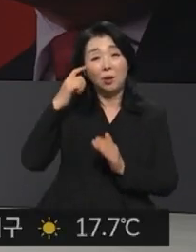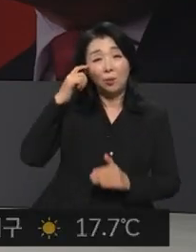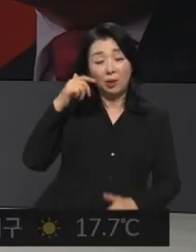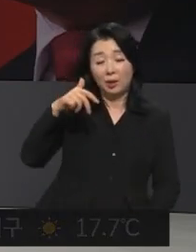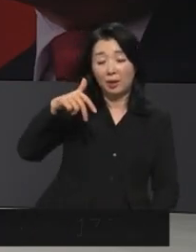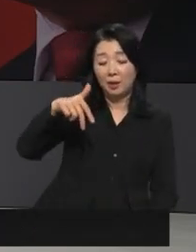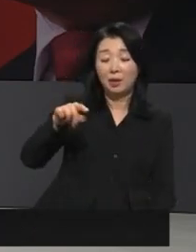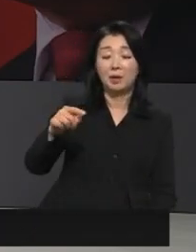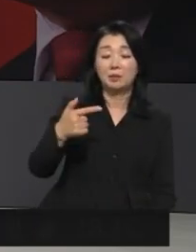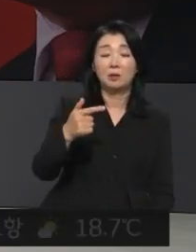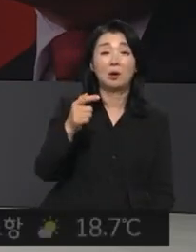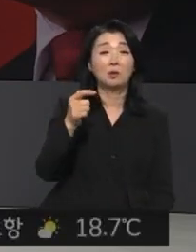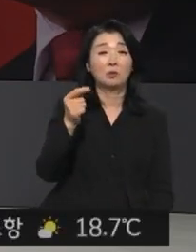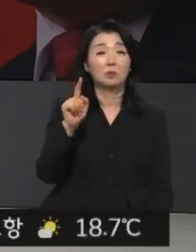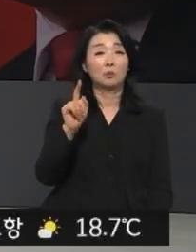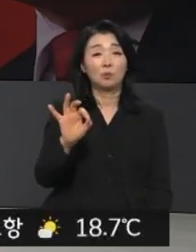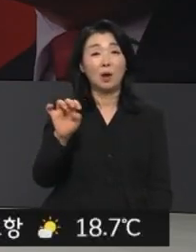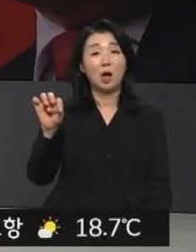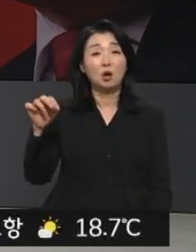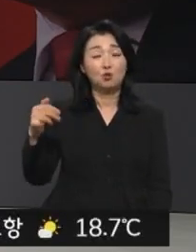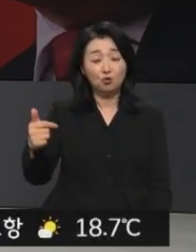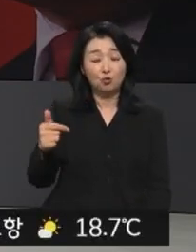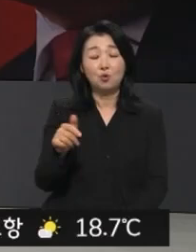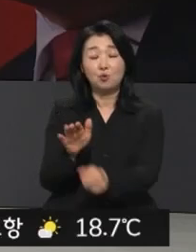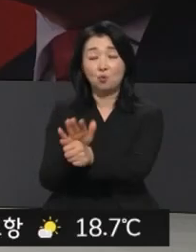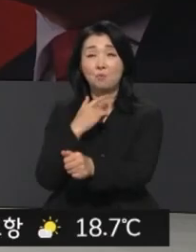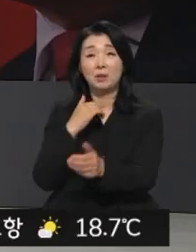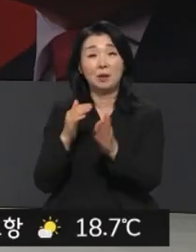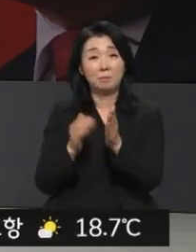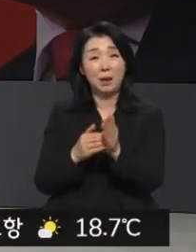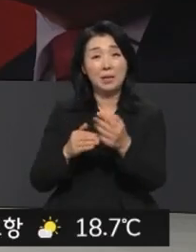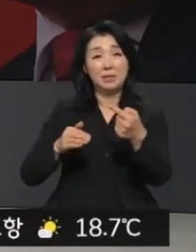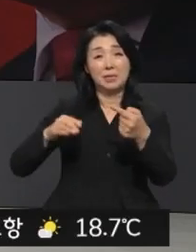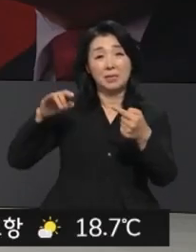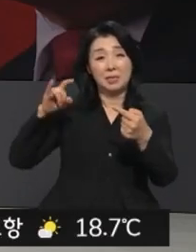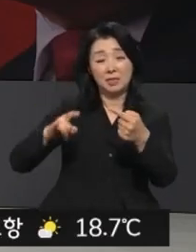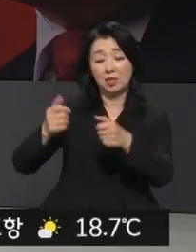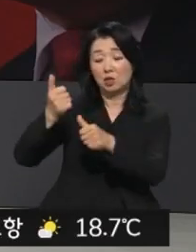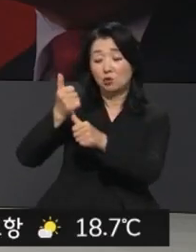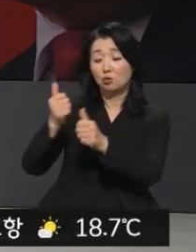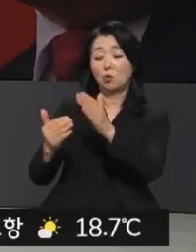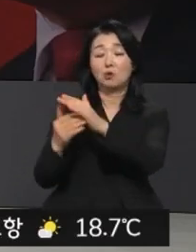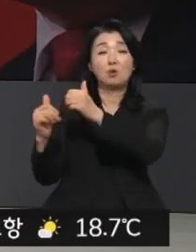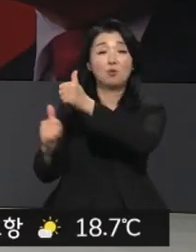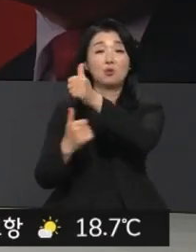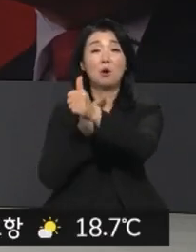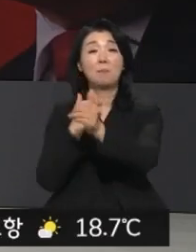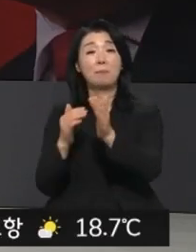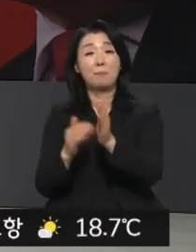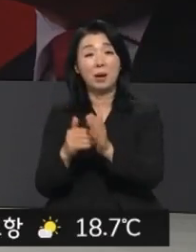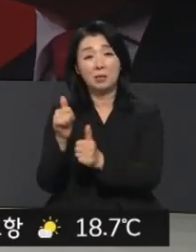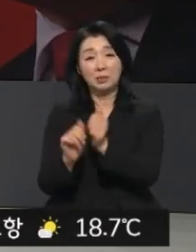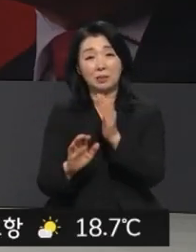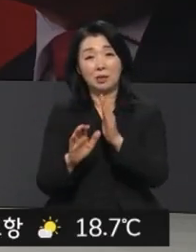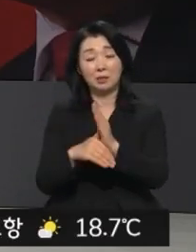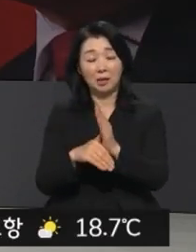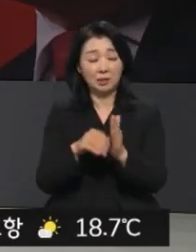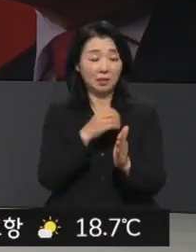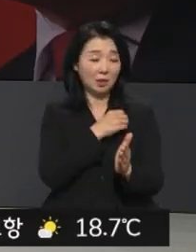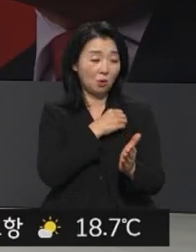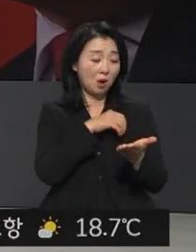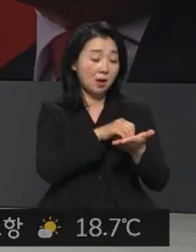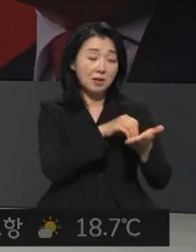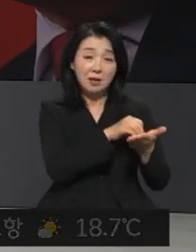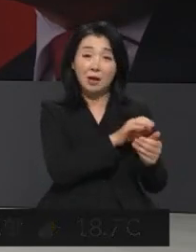씨의 도움을 받아 최고위원 중에 1등, 즉 수석 최고위원이 됐다는 말이 나옵니다. 전당대회 국면에서 당원 가입이 늘었는데